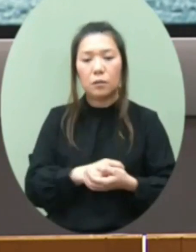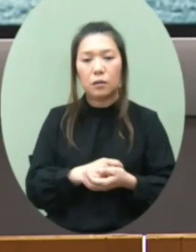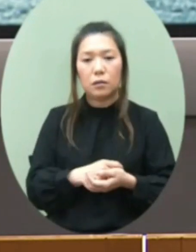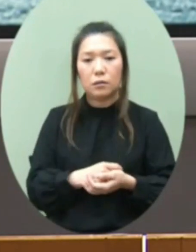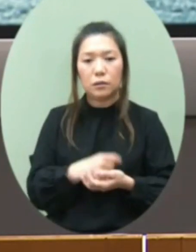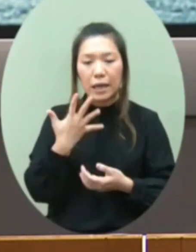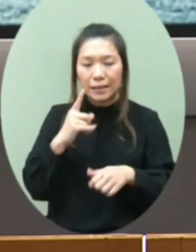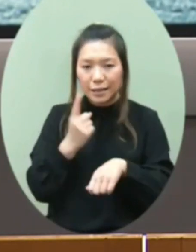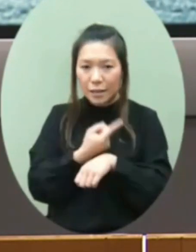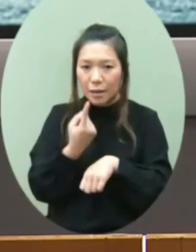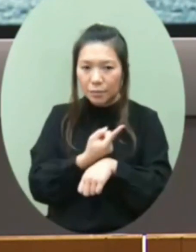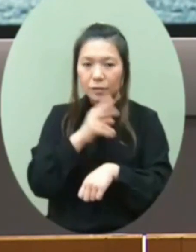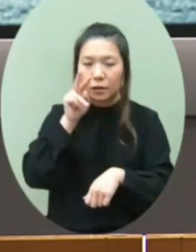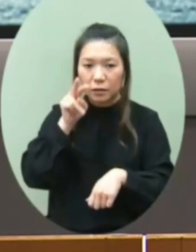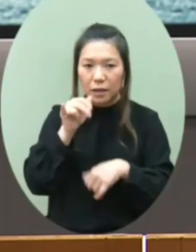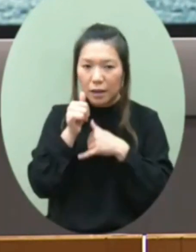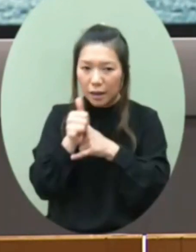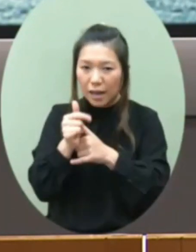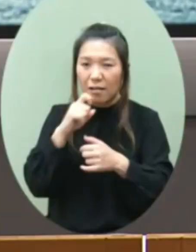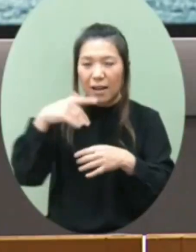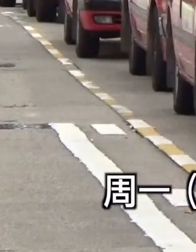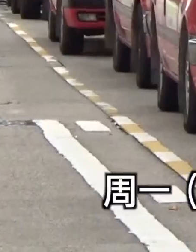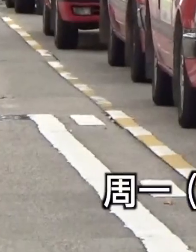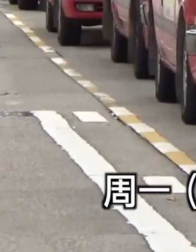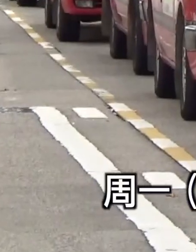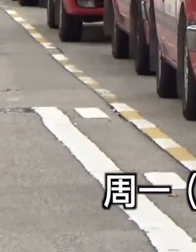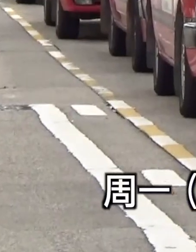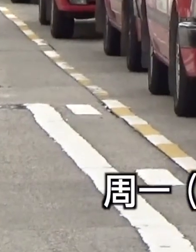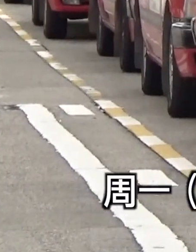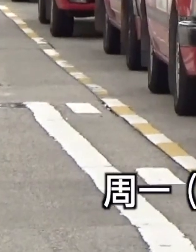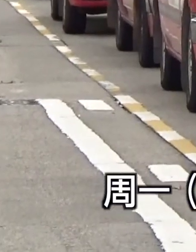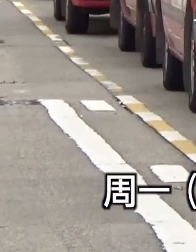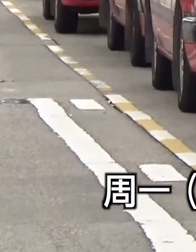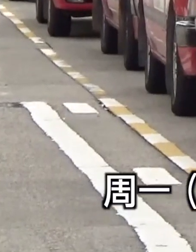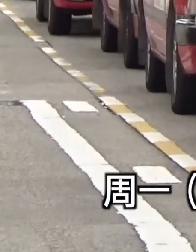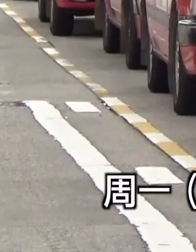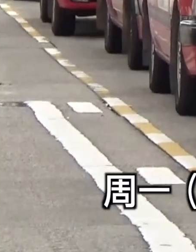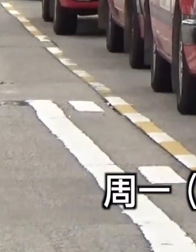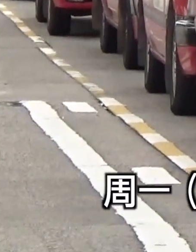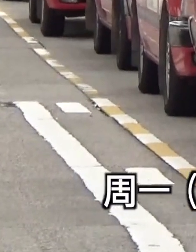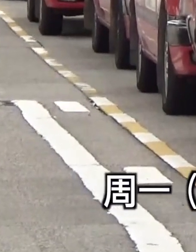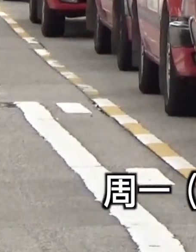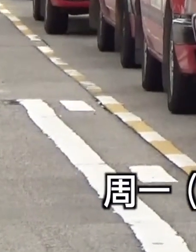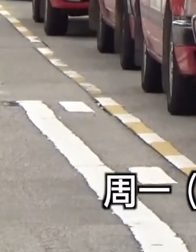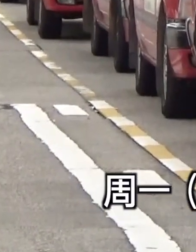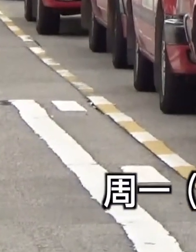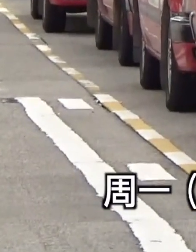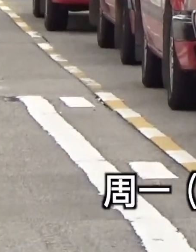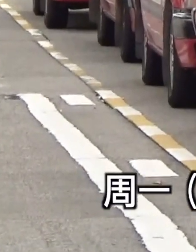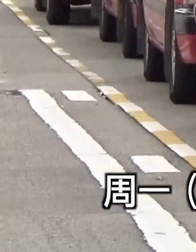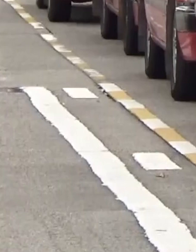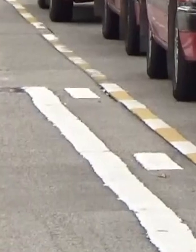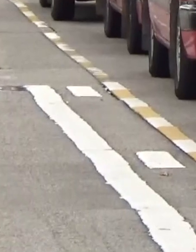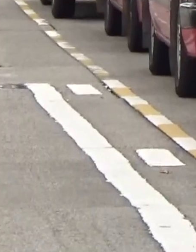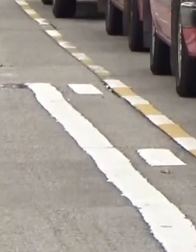喺度同佢哋跟進緊啲其他人嘅結果啦。暫時揾唔到源頭嘅個案咧，咁我哋有2宗啦，